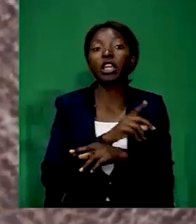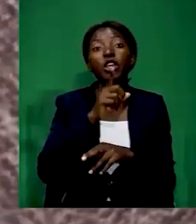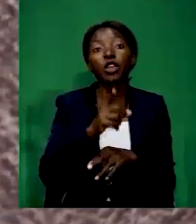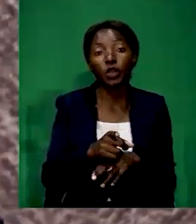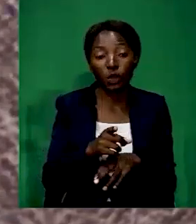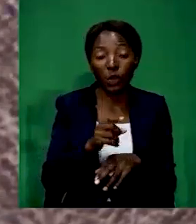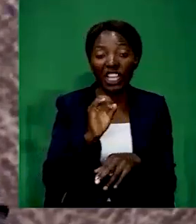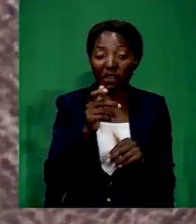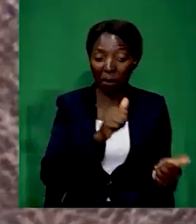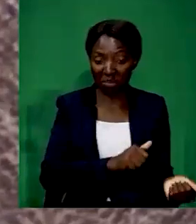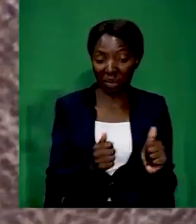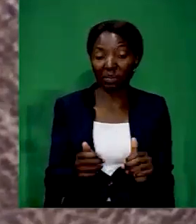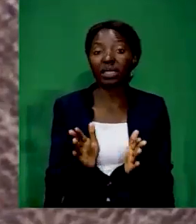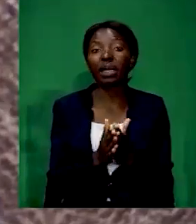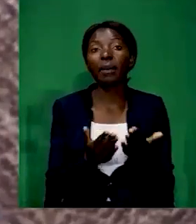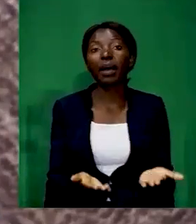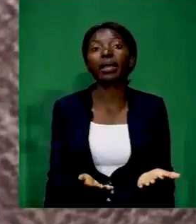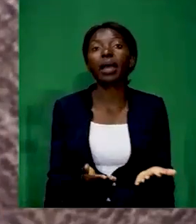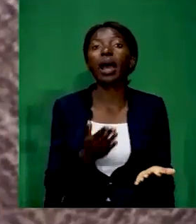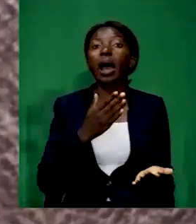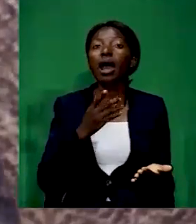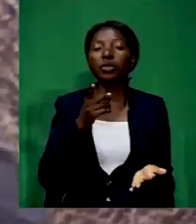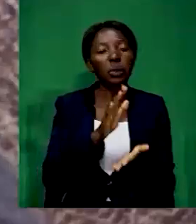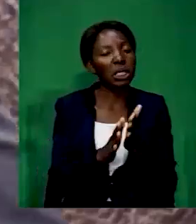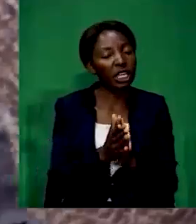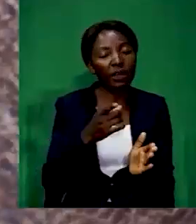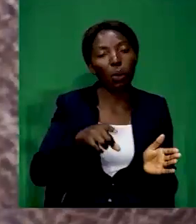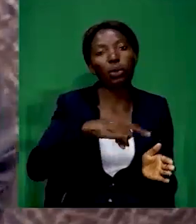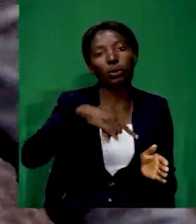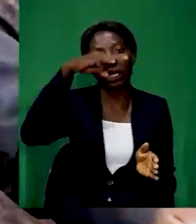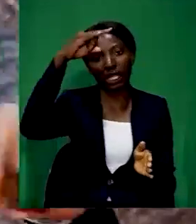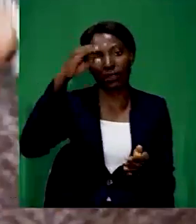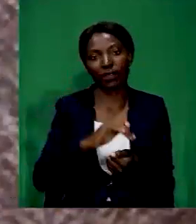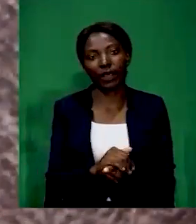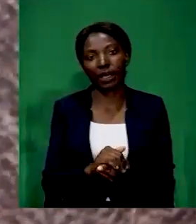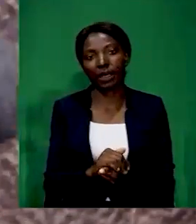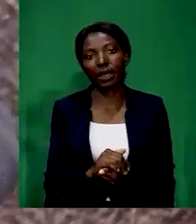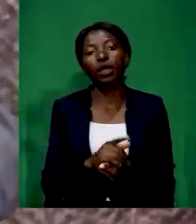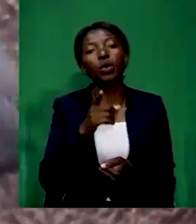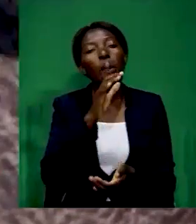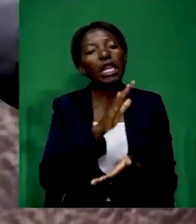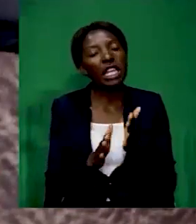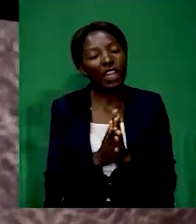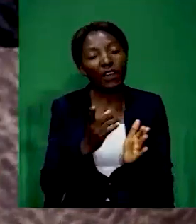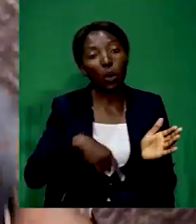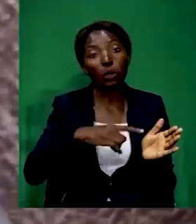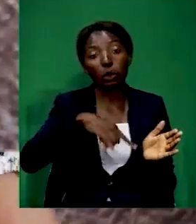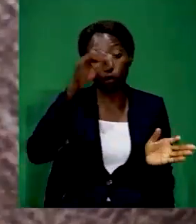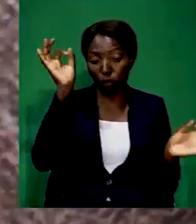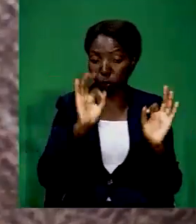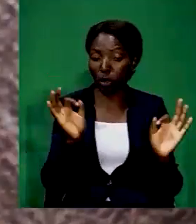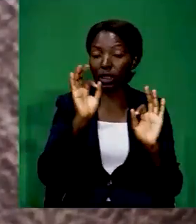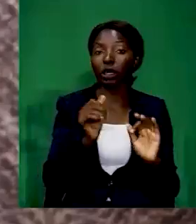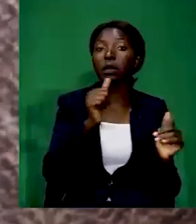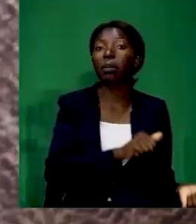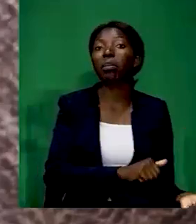kana ukasabhabhatidzwa ndoda kukutaurira denga haripindiki inonzi cannot mets yataiita